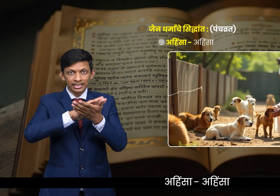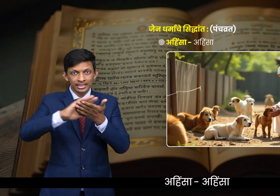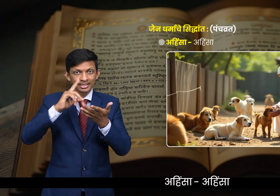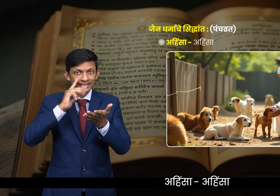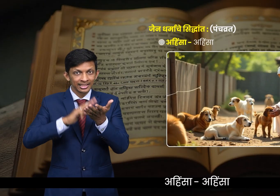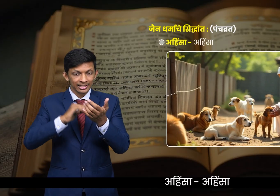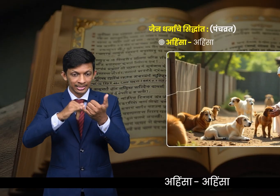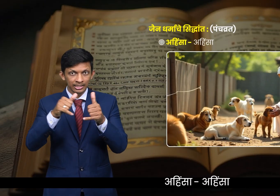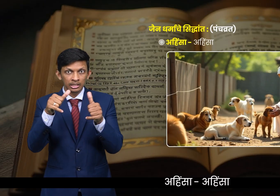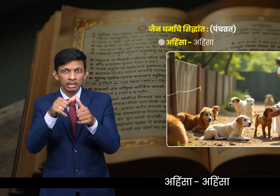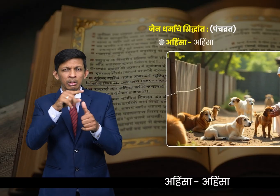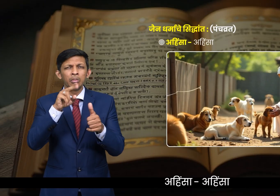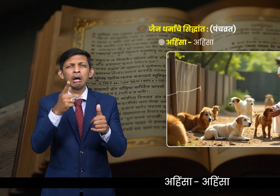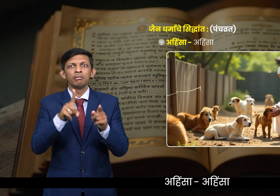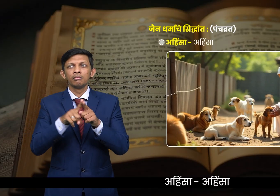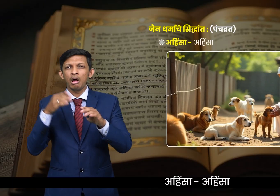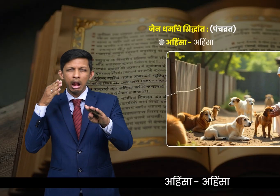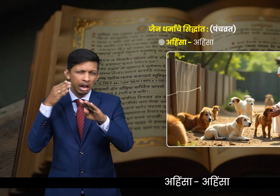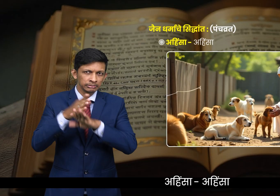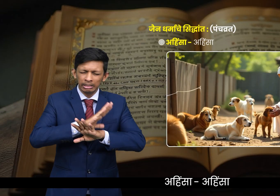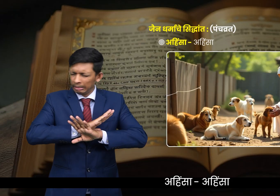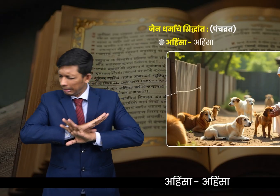अहिंसा, अहिंसा,